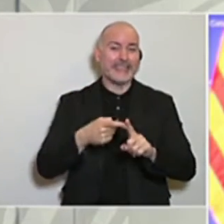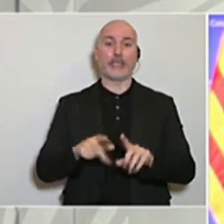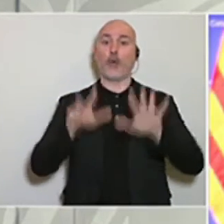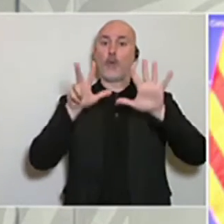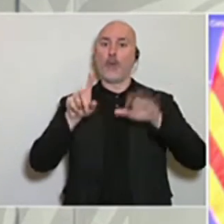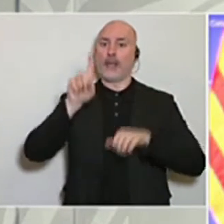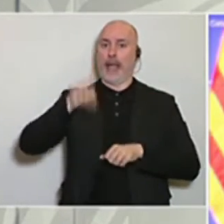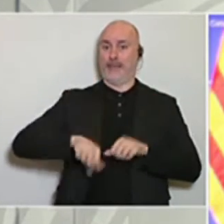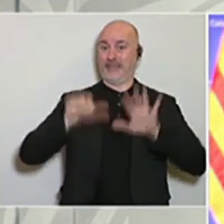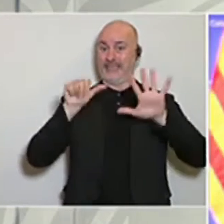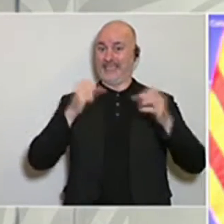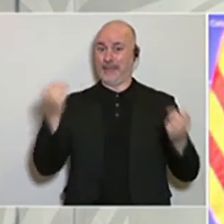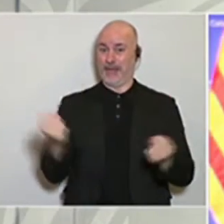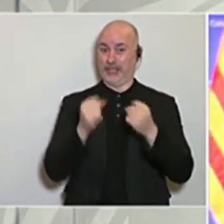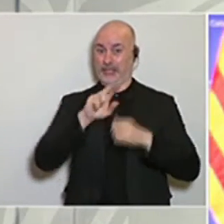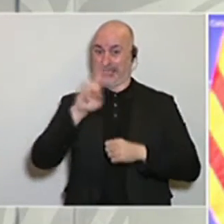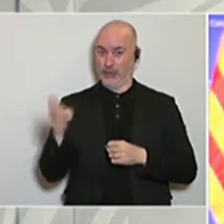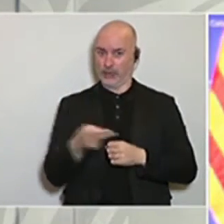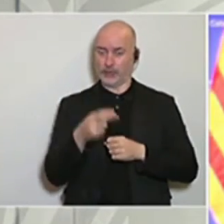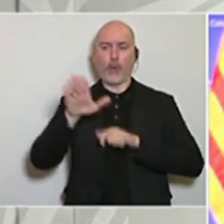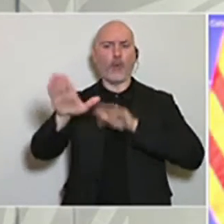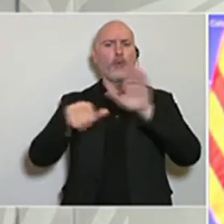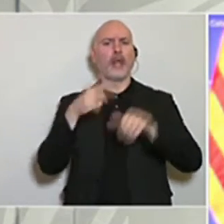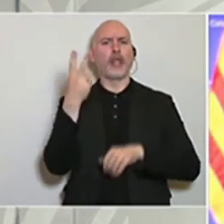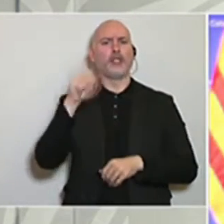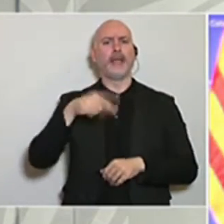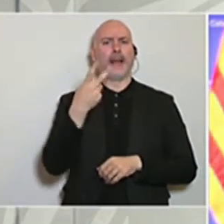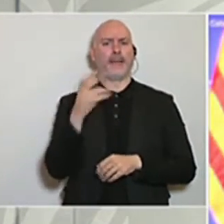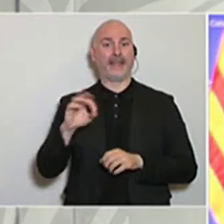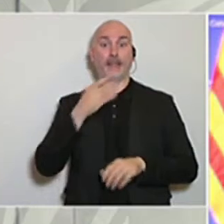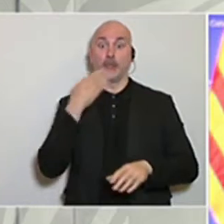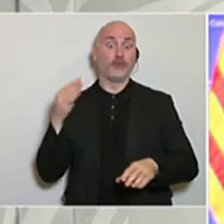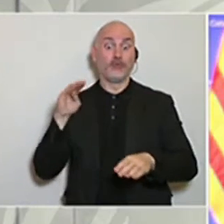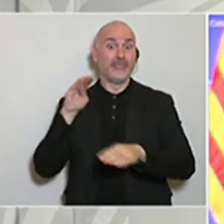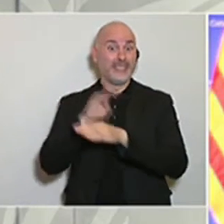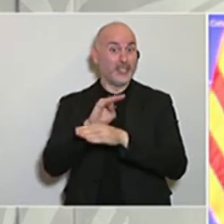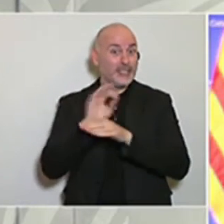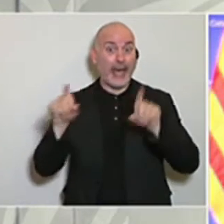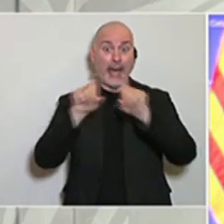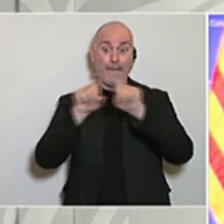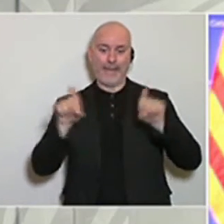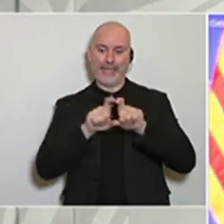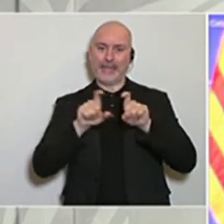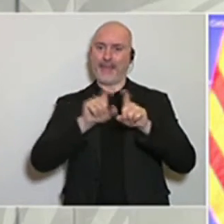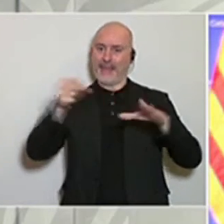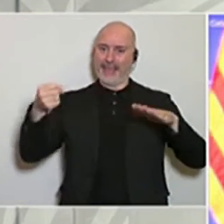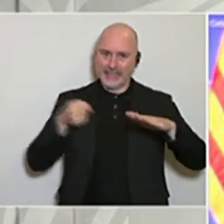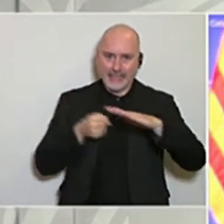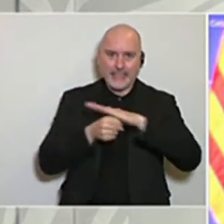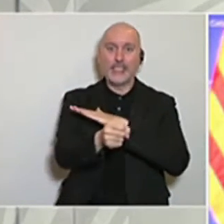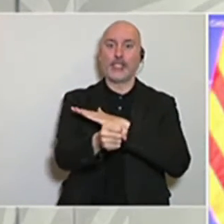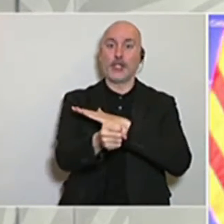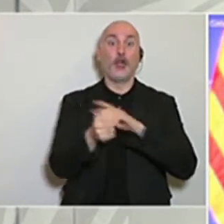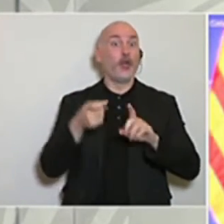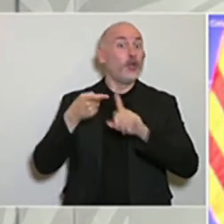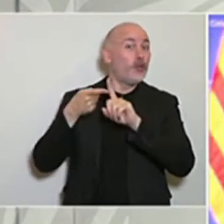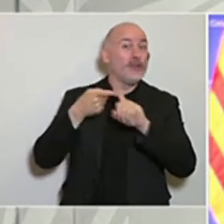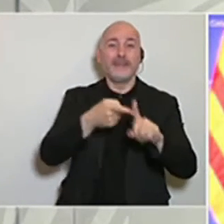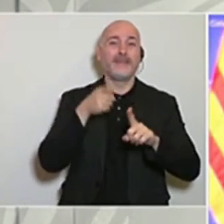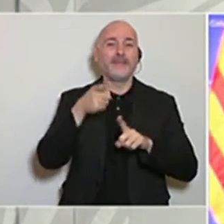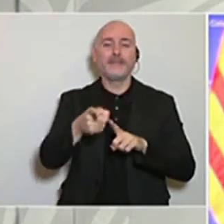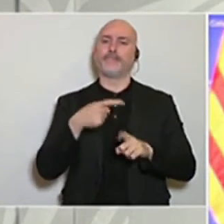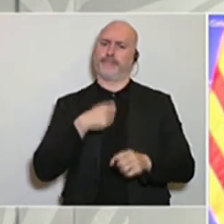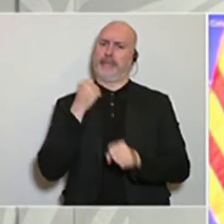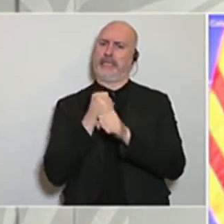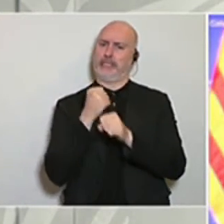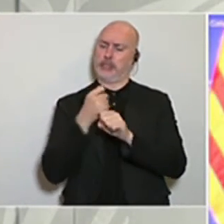8,6 milions d'euros a la convocatòria 2020 de subvencions a empreses d'inserció per a la realització d'accions per la